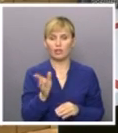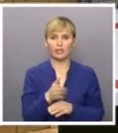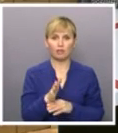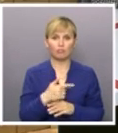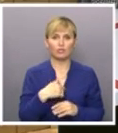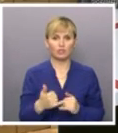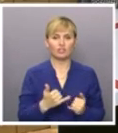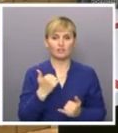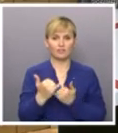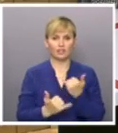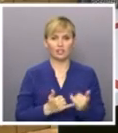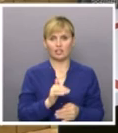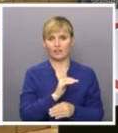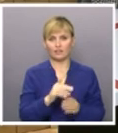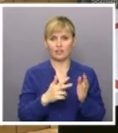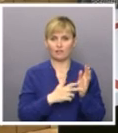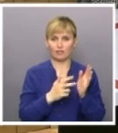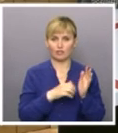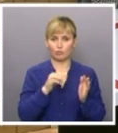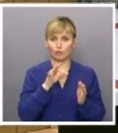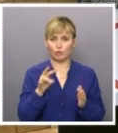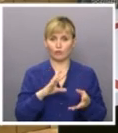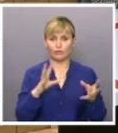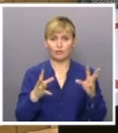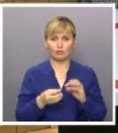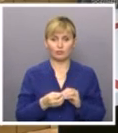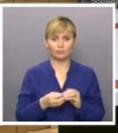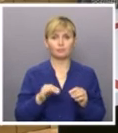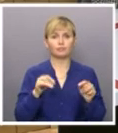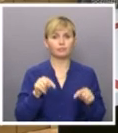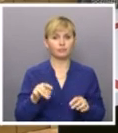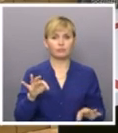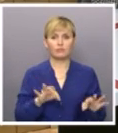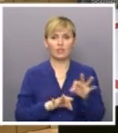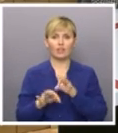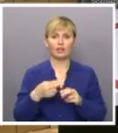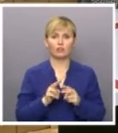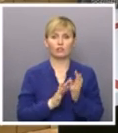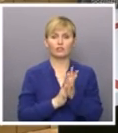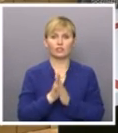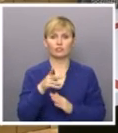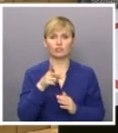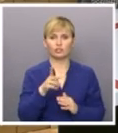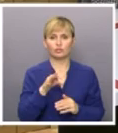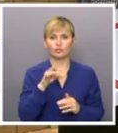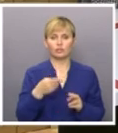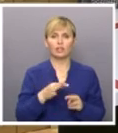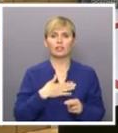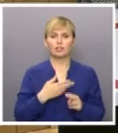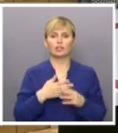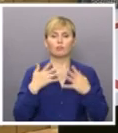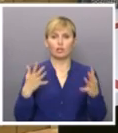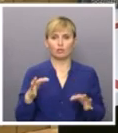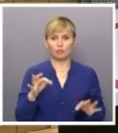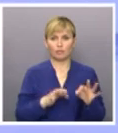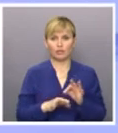в настоящее время в Казахстане официально 800 тонн всего. Вот. И здесь проект, который будет выращивать 2000 тонн, для нас это большой проект. В мире, наверное,